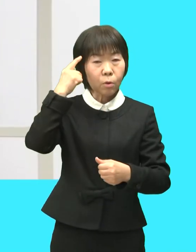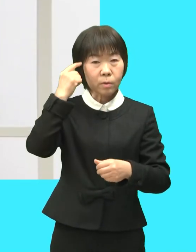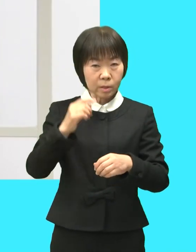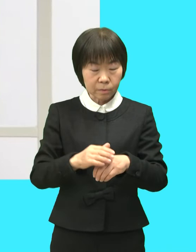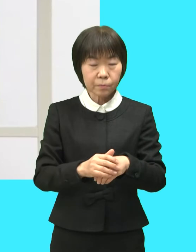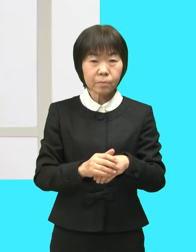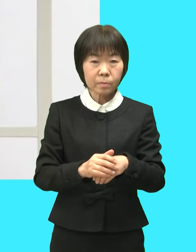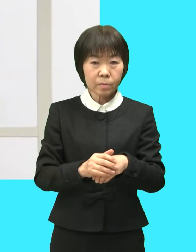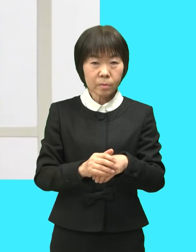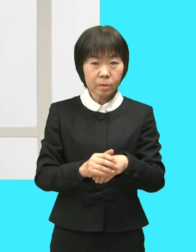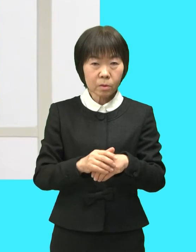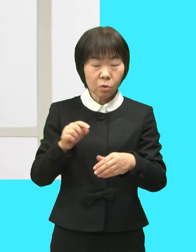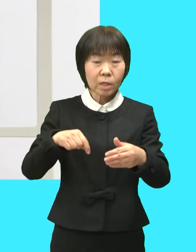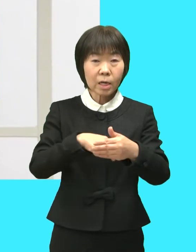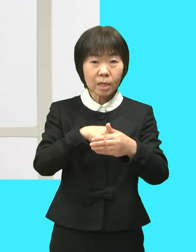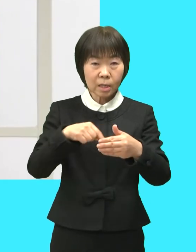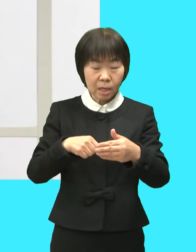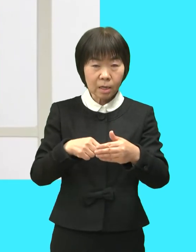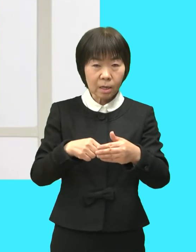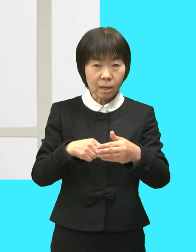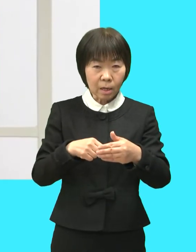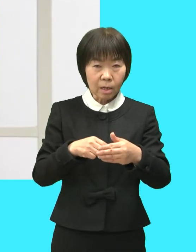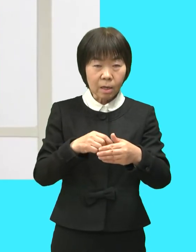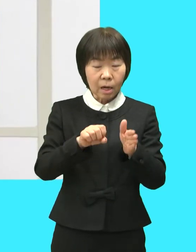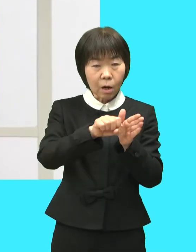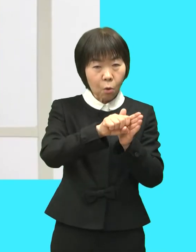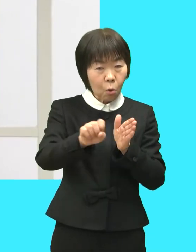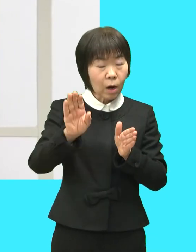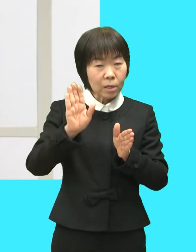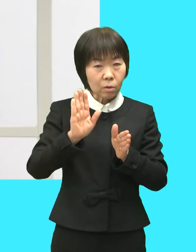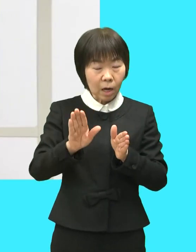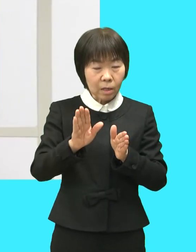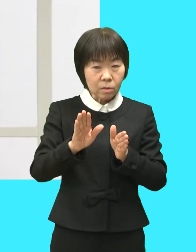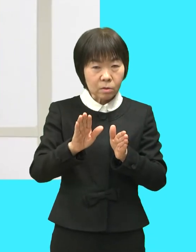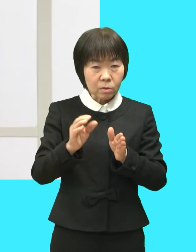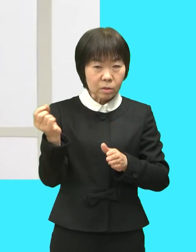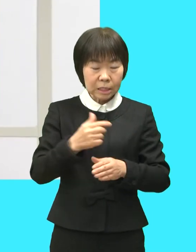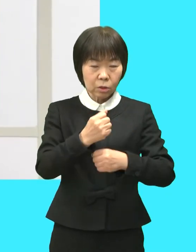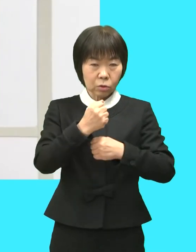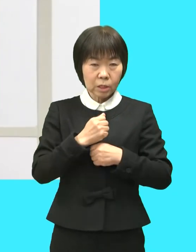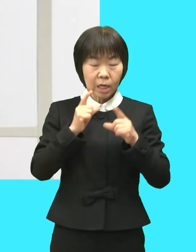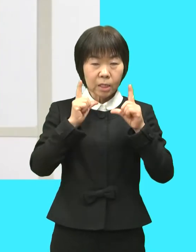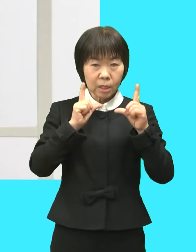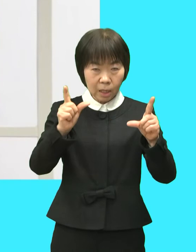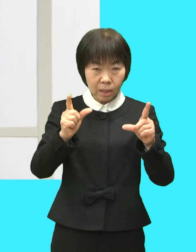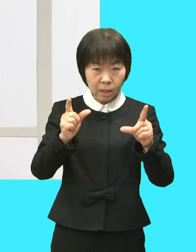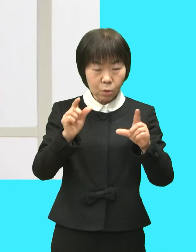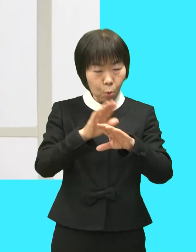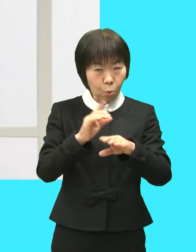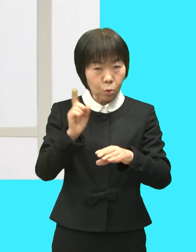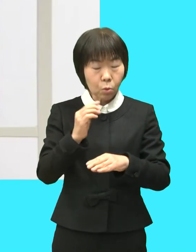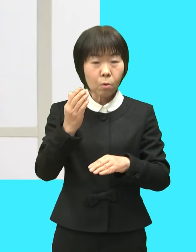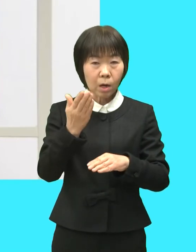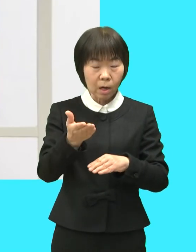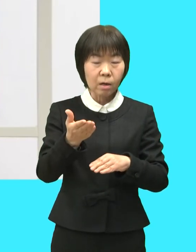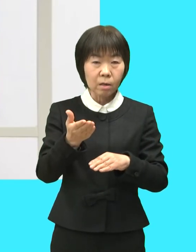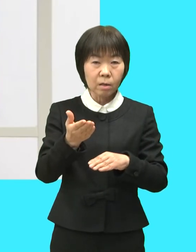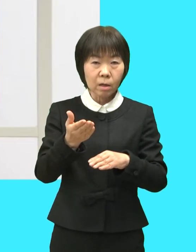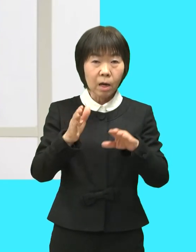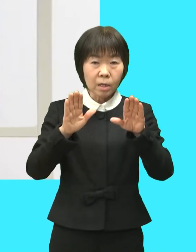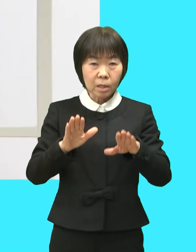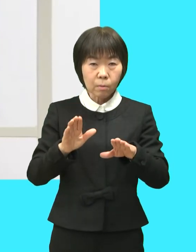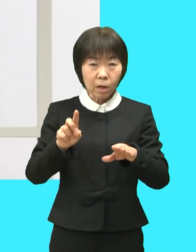ると思います。こういう中でまず実効性のある緊急事態宣言をどう打ち出すのか、また